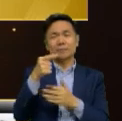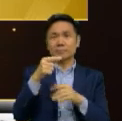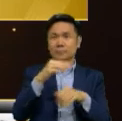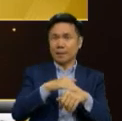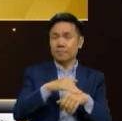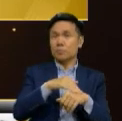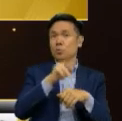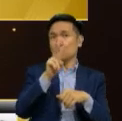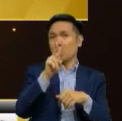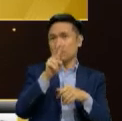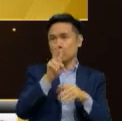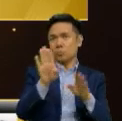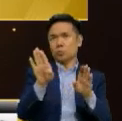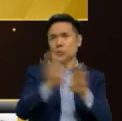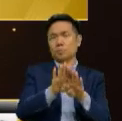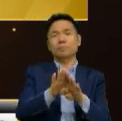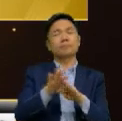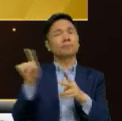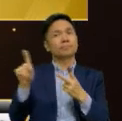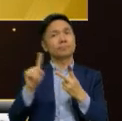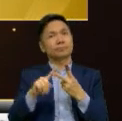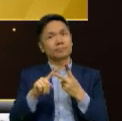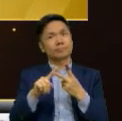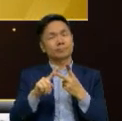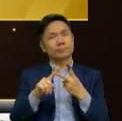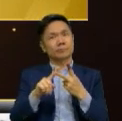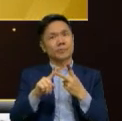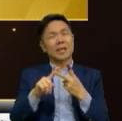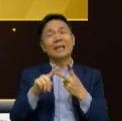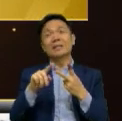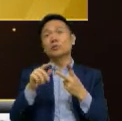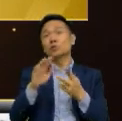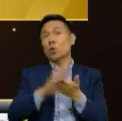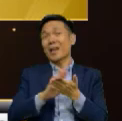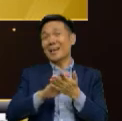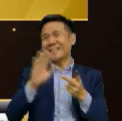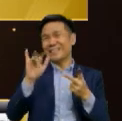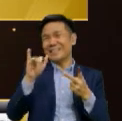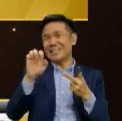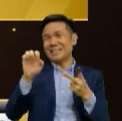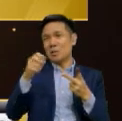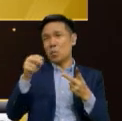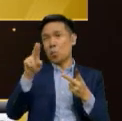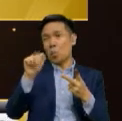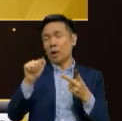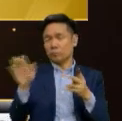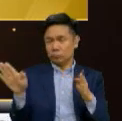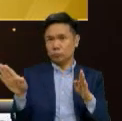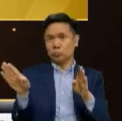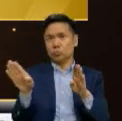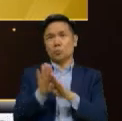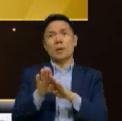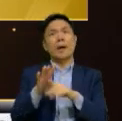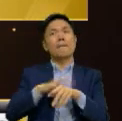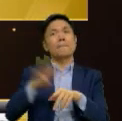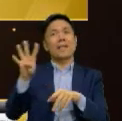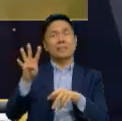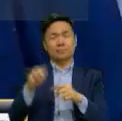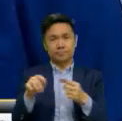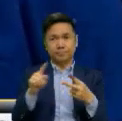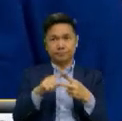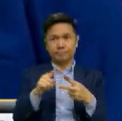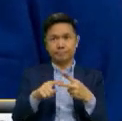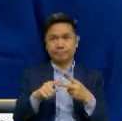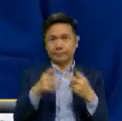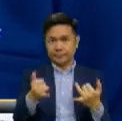pukul 2 petang mereka ini pada kalian sekolah jenis kebangsaan China pada pukul empat petang Apa yang dapat saya konsumsikan pada